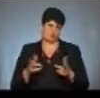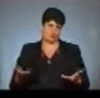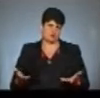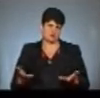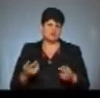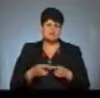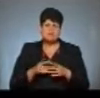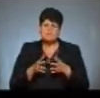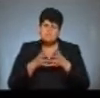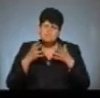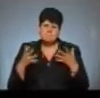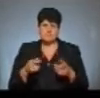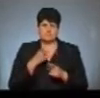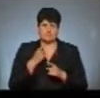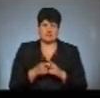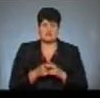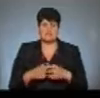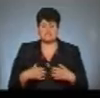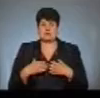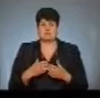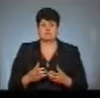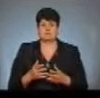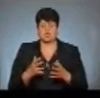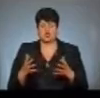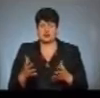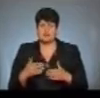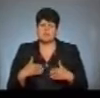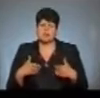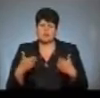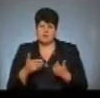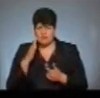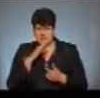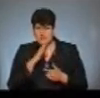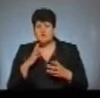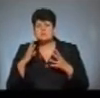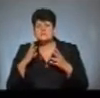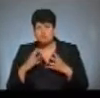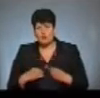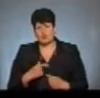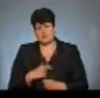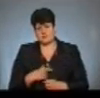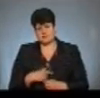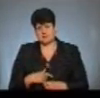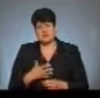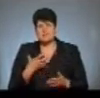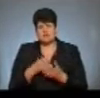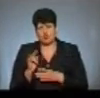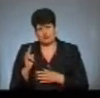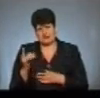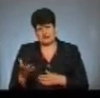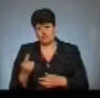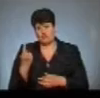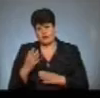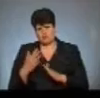це більш відповідально, відповідно, у дітей стрес більший. Я би порекомендувала батькам заспокоїти себе і свою дитину в